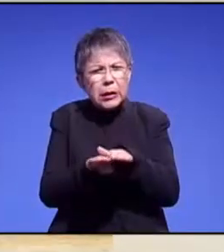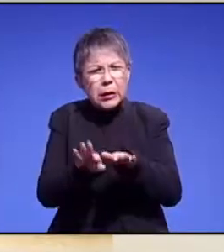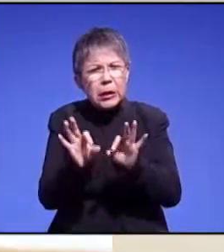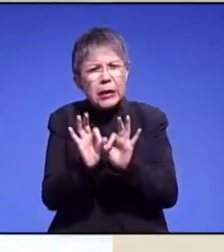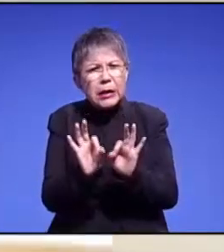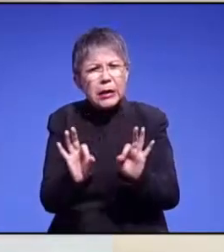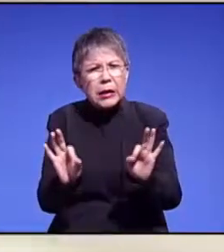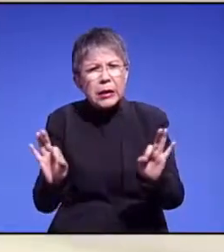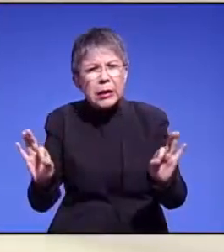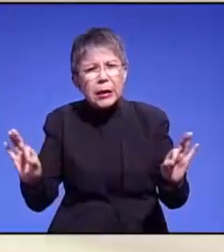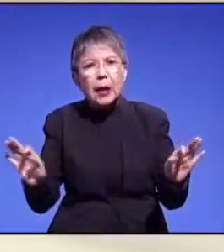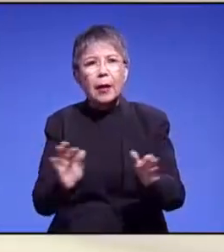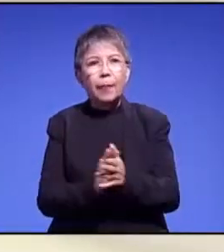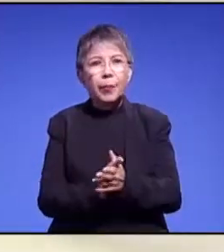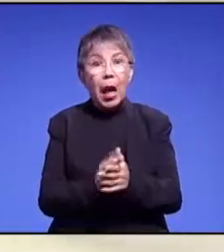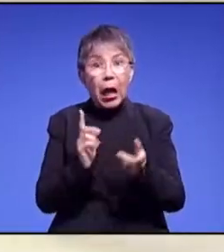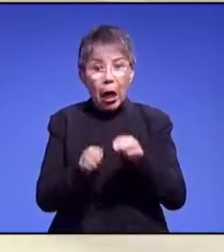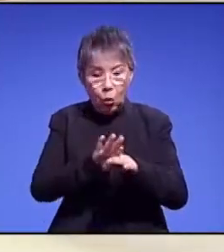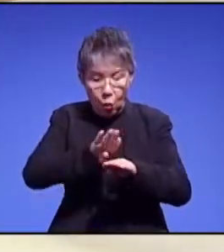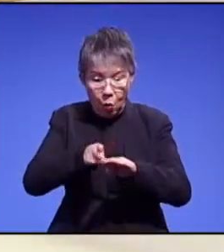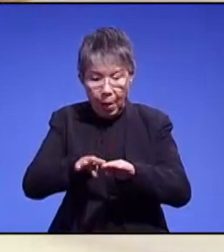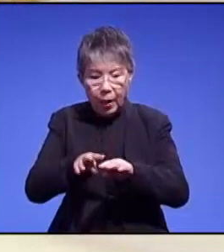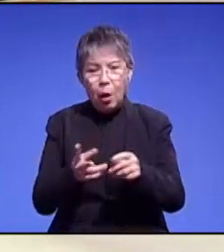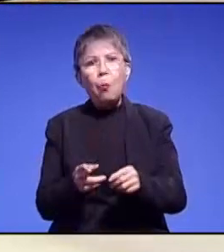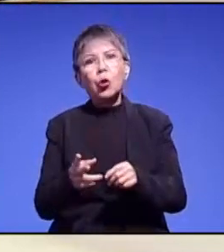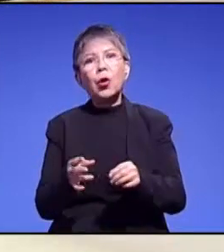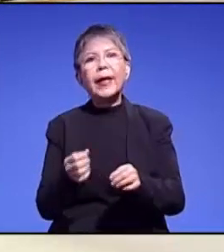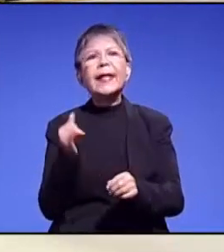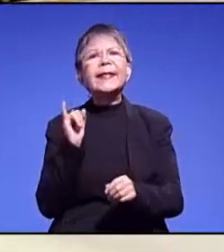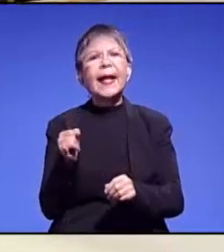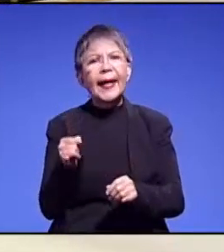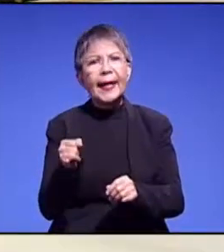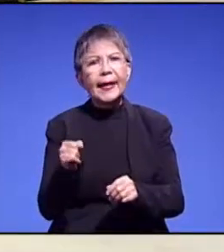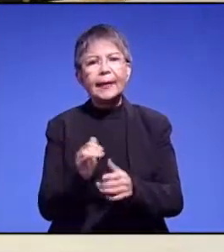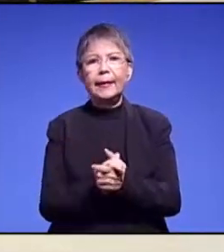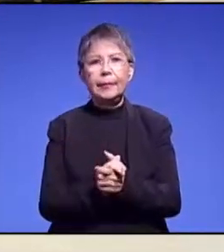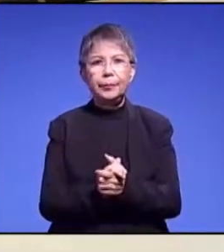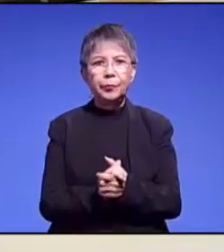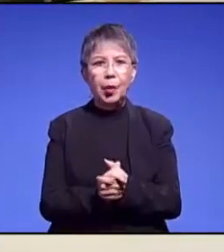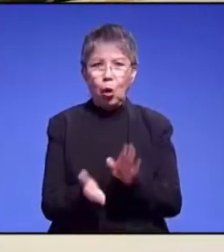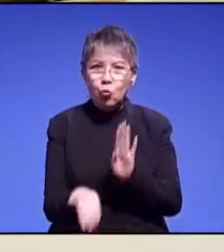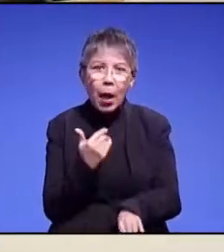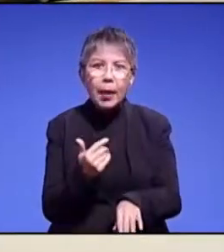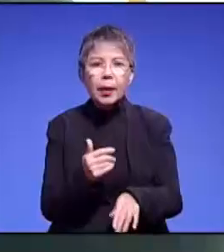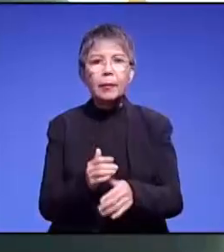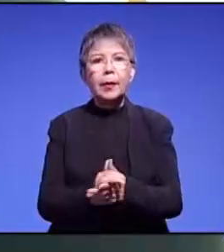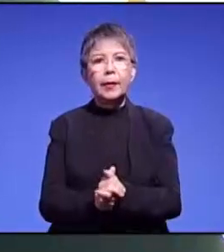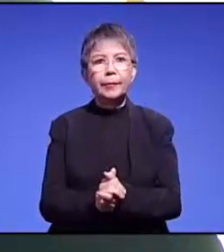Karena ya itu, kalau sampai agak gelombang, pasti di hasil jadinya beda, jadinya PR lagi. Tuh.